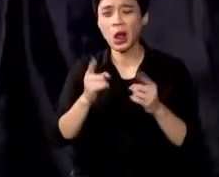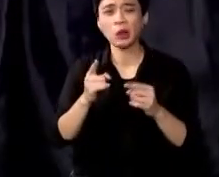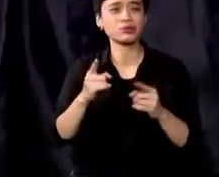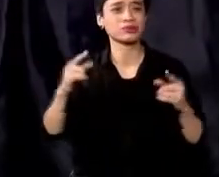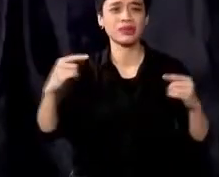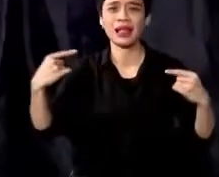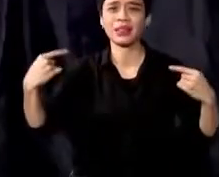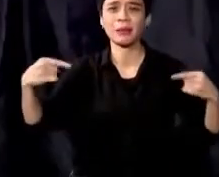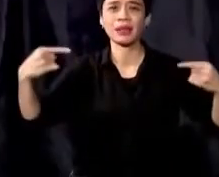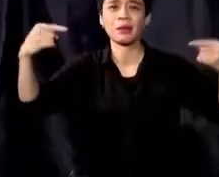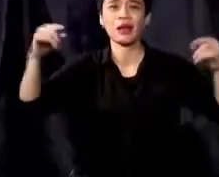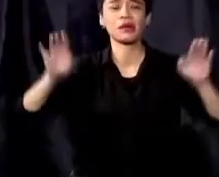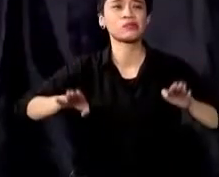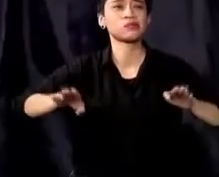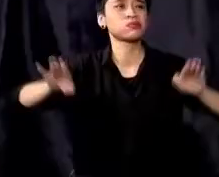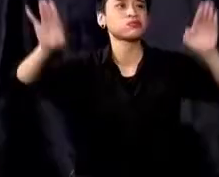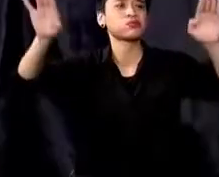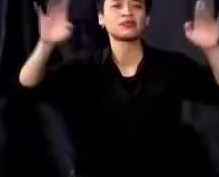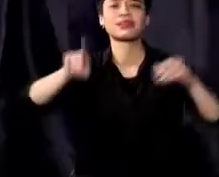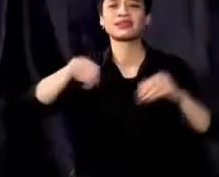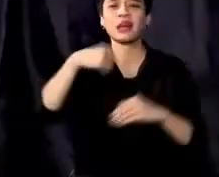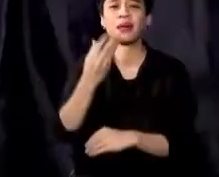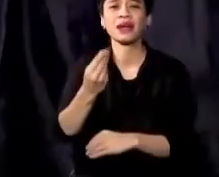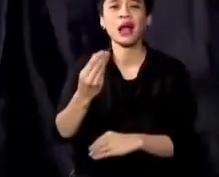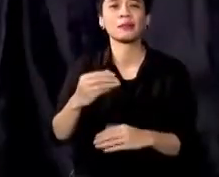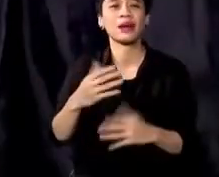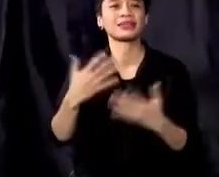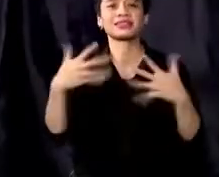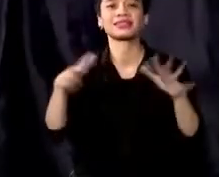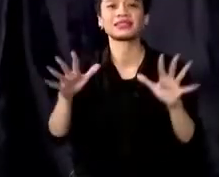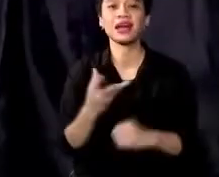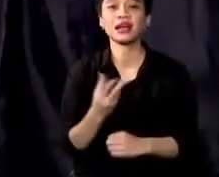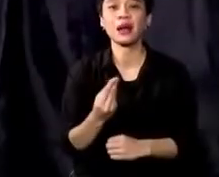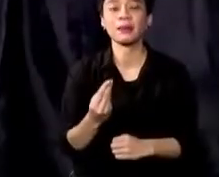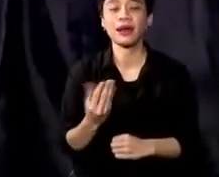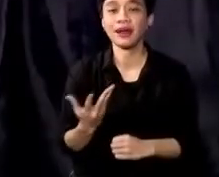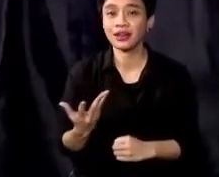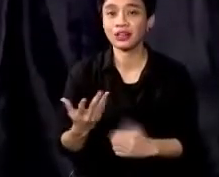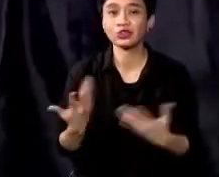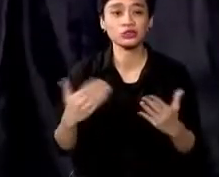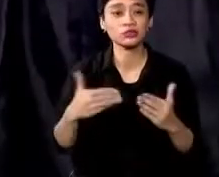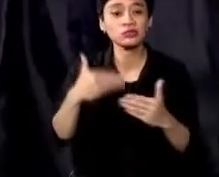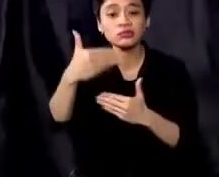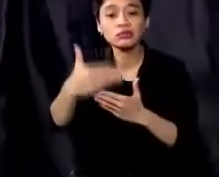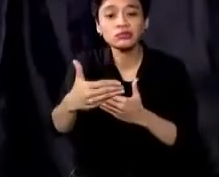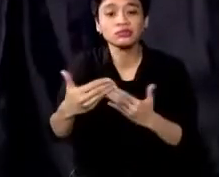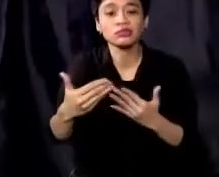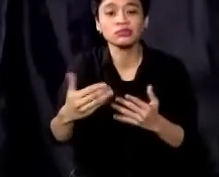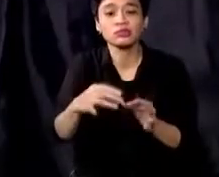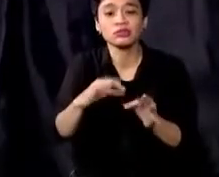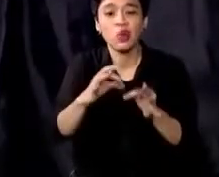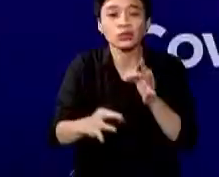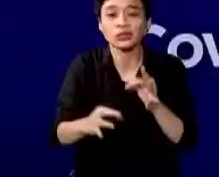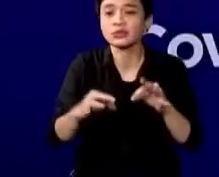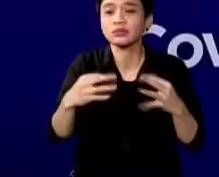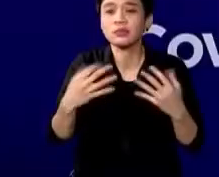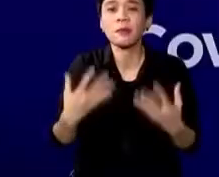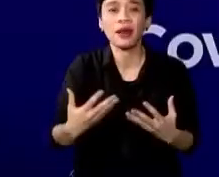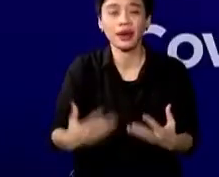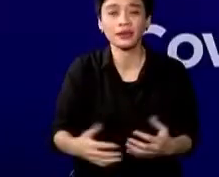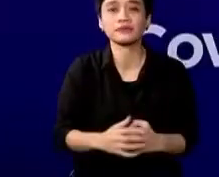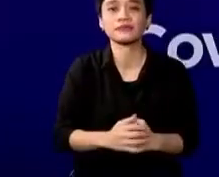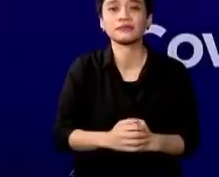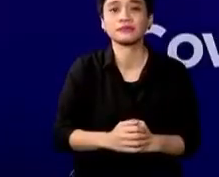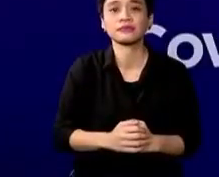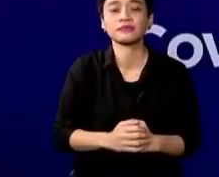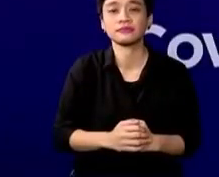bertambah pasti tidak akan pernah ada titik akhirnya kurang lebih seperti itu ya Dok nah ini bagaimana menyikapi e fenomena ini jadi eh apa